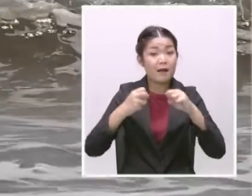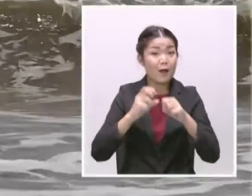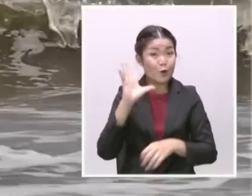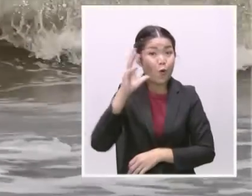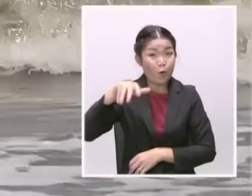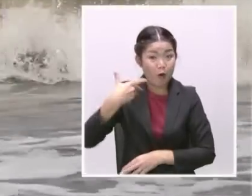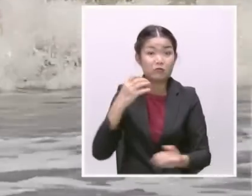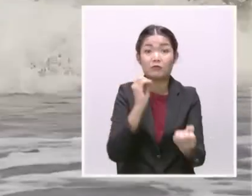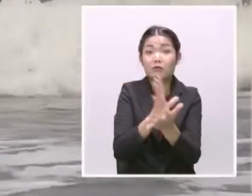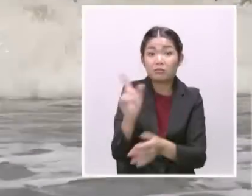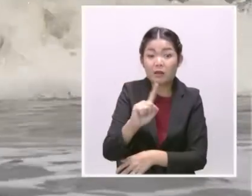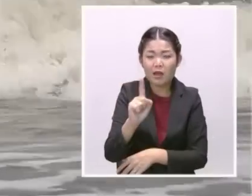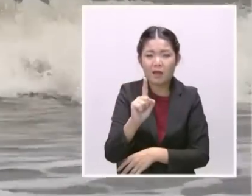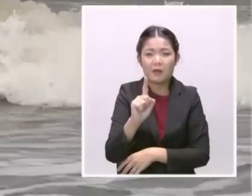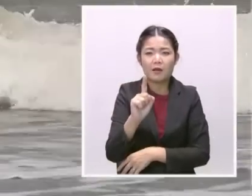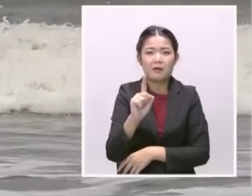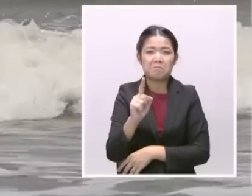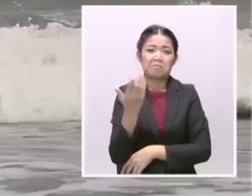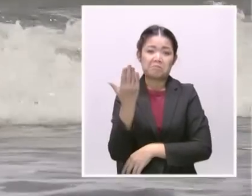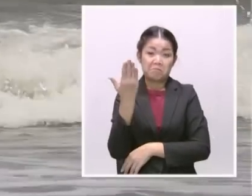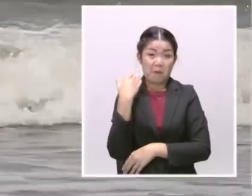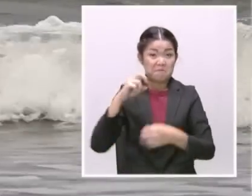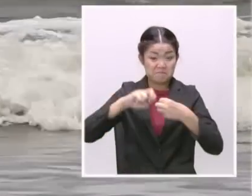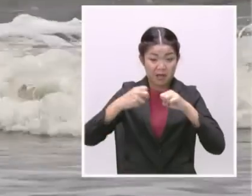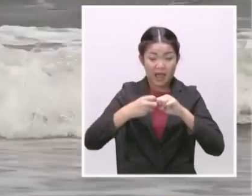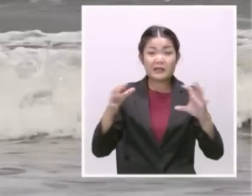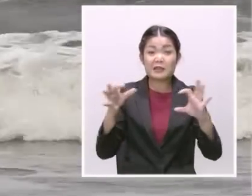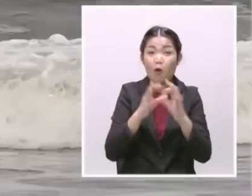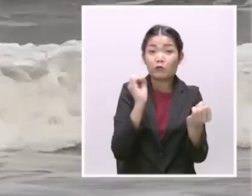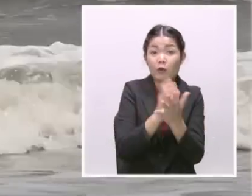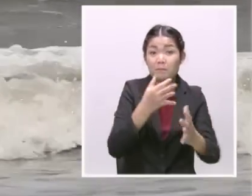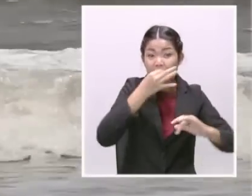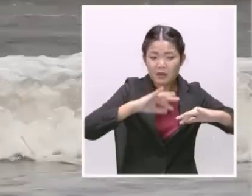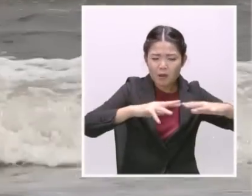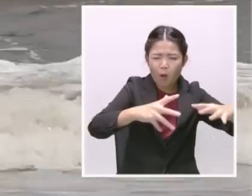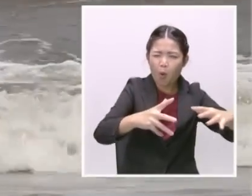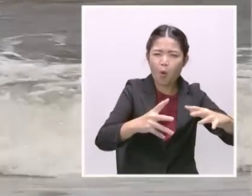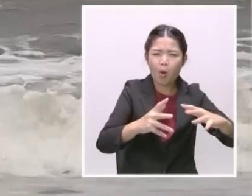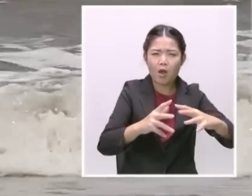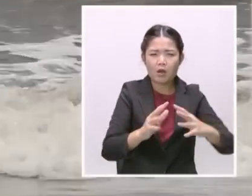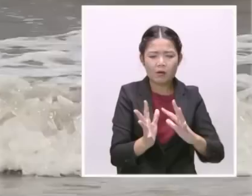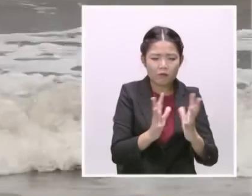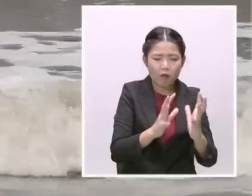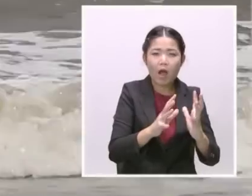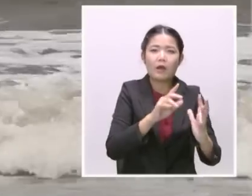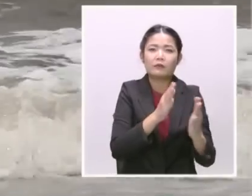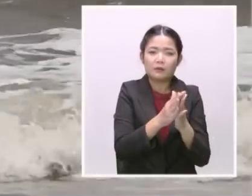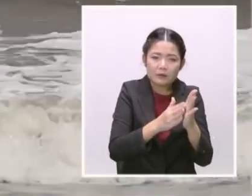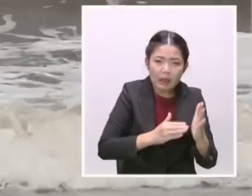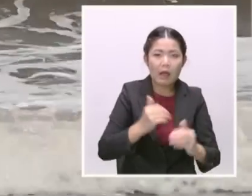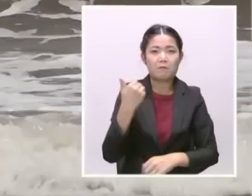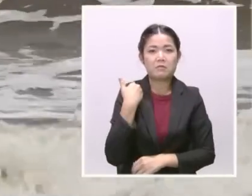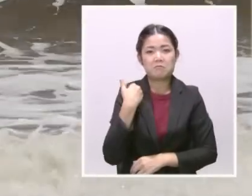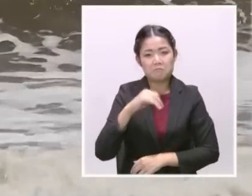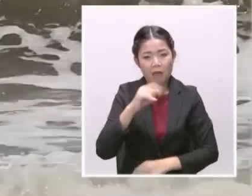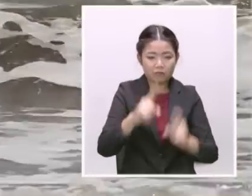มนจะทำให้อะไรทเกิดขึ้ ภาย BJB ทเกิดขกบทะเลปกรัสมัคลาบตัวช้า หรอมไมมโอกาฝืนเลยครั